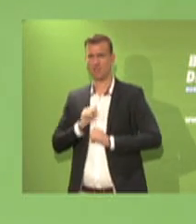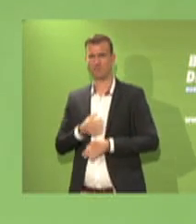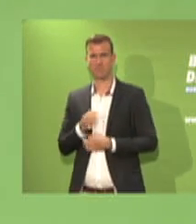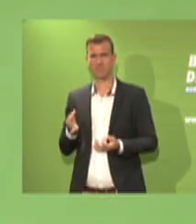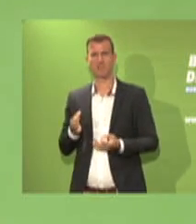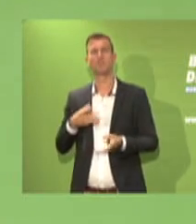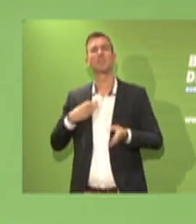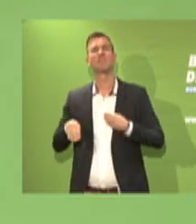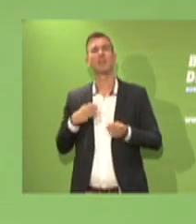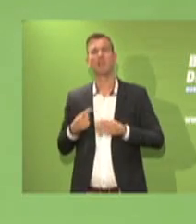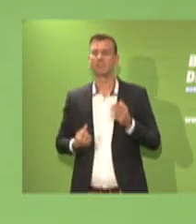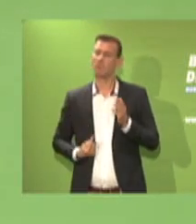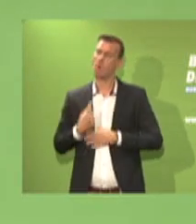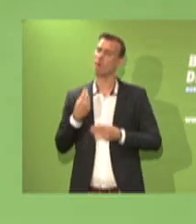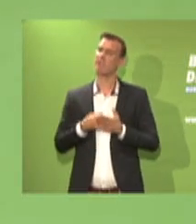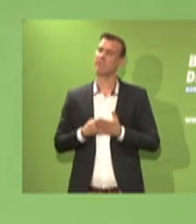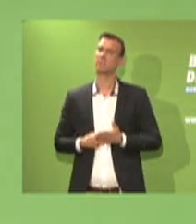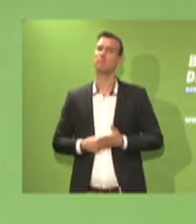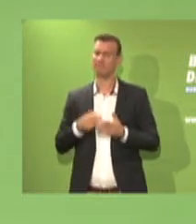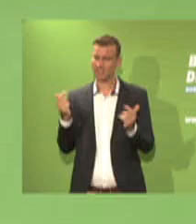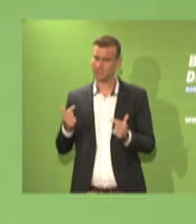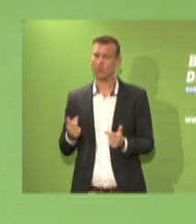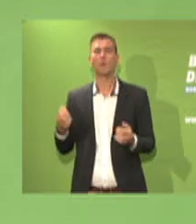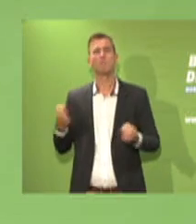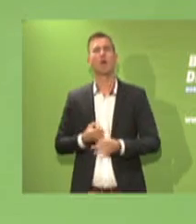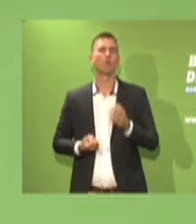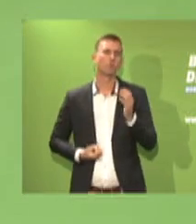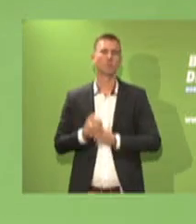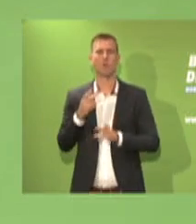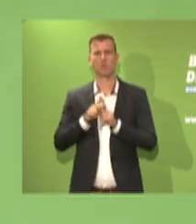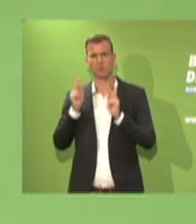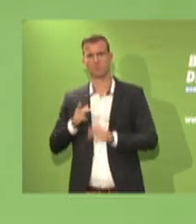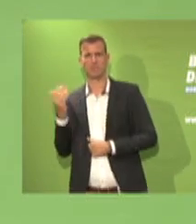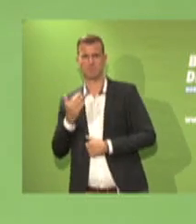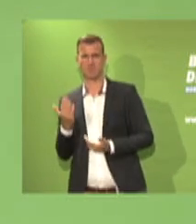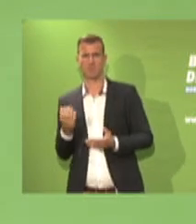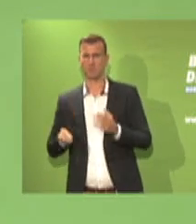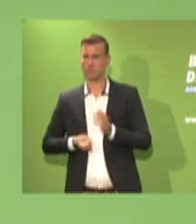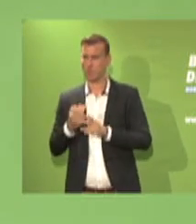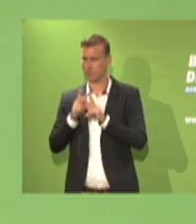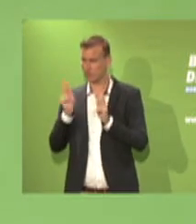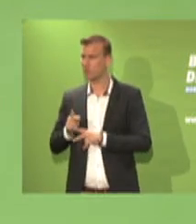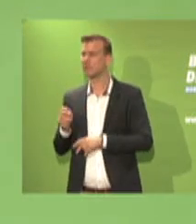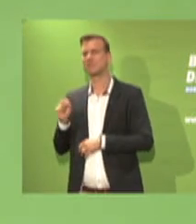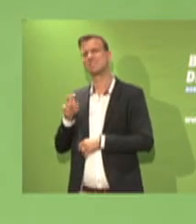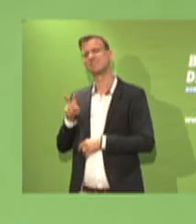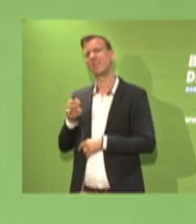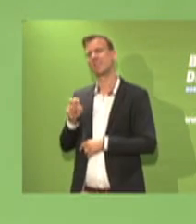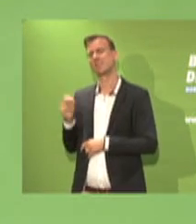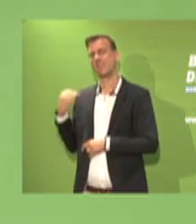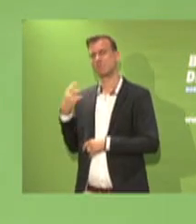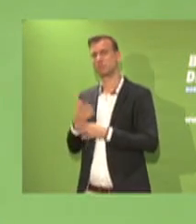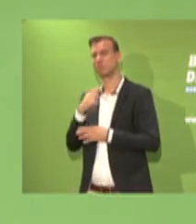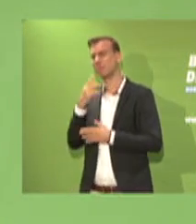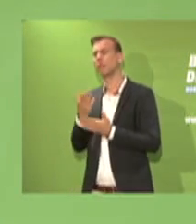für eine qualitativ hochwertige Versorgung brauchen wir also neue Konzepte. Neue Konzepte, das hatte Sven eben mal angesprochen, sind